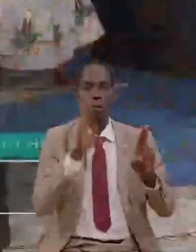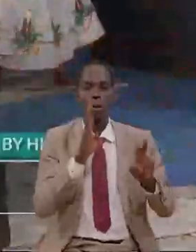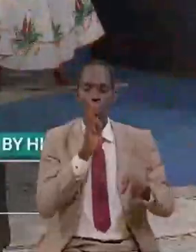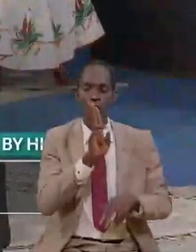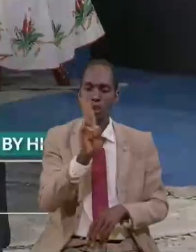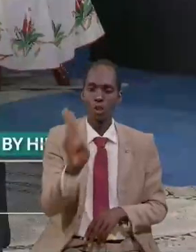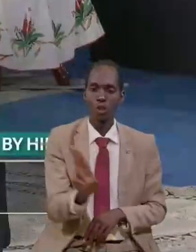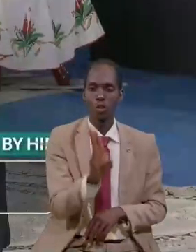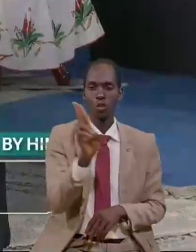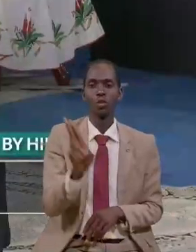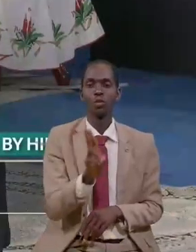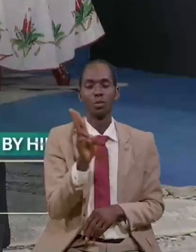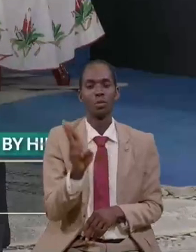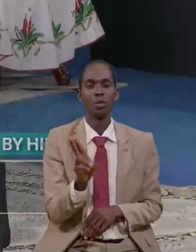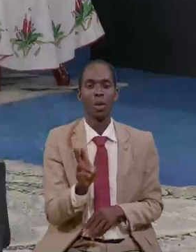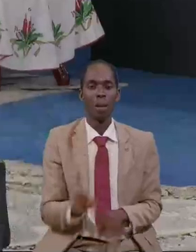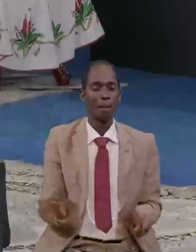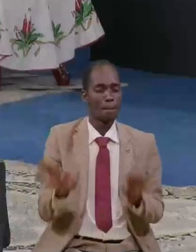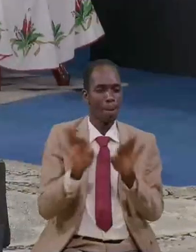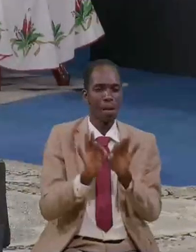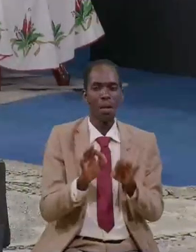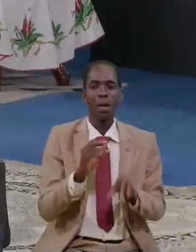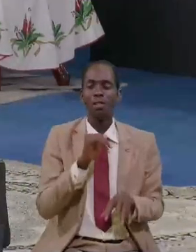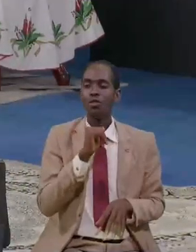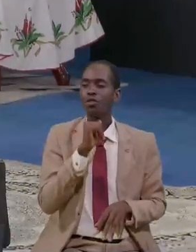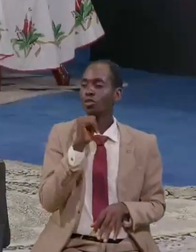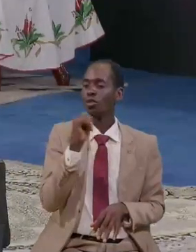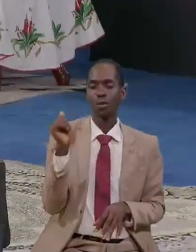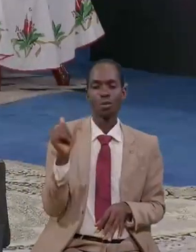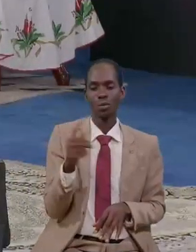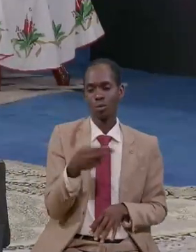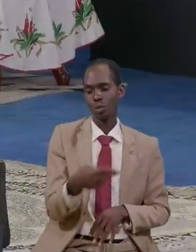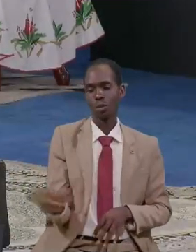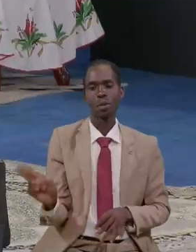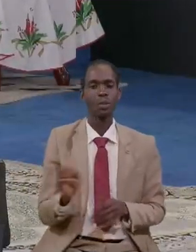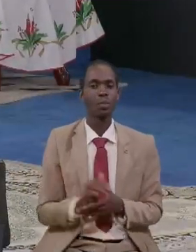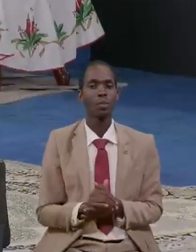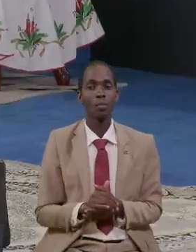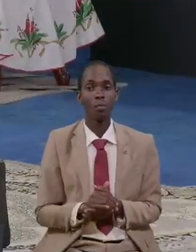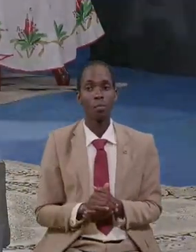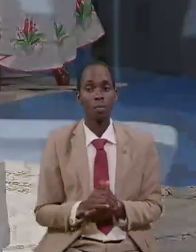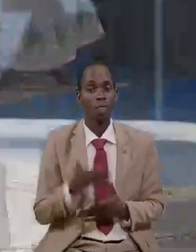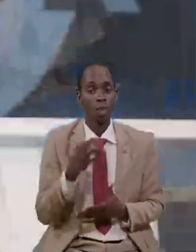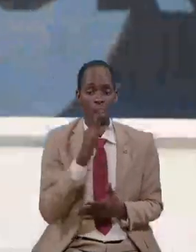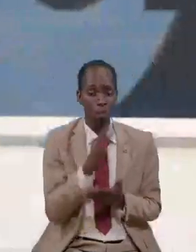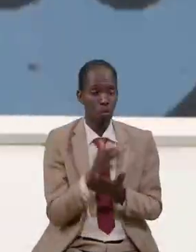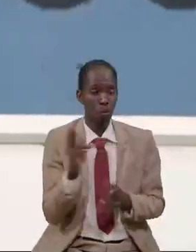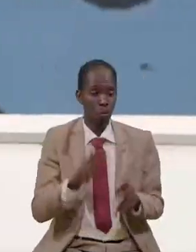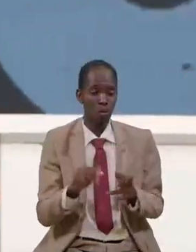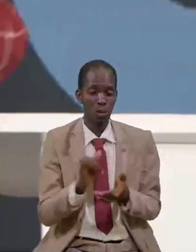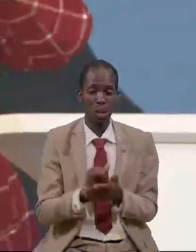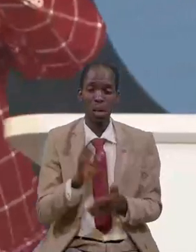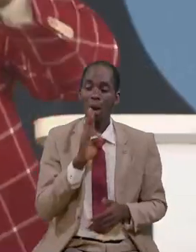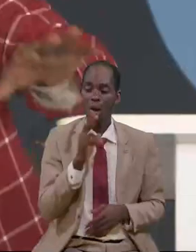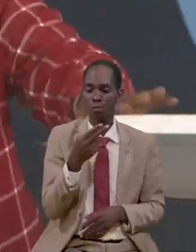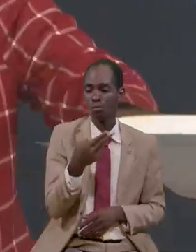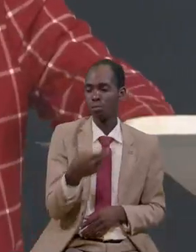Tu seras utile et non inutile et non utilisable. Ceux qui sont utilisables,